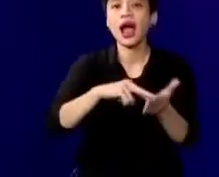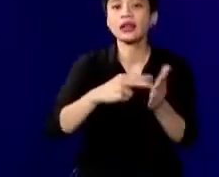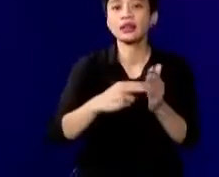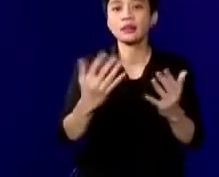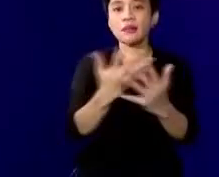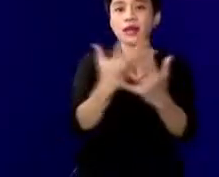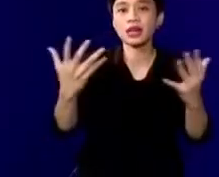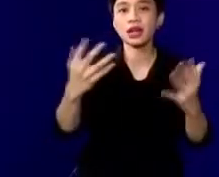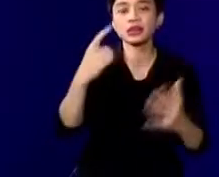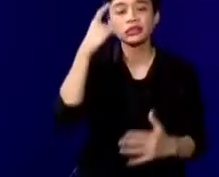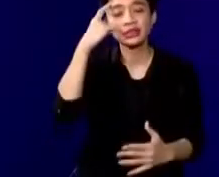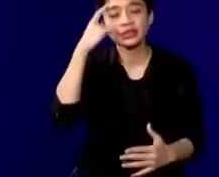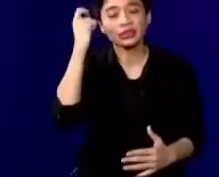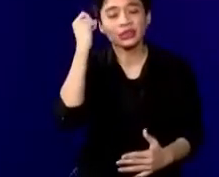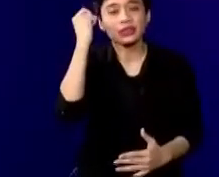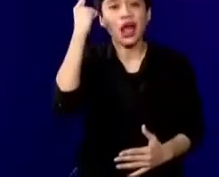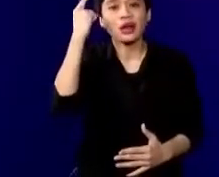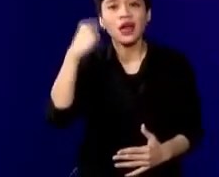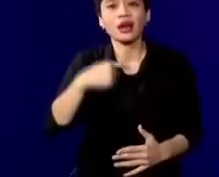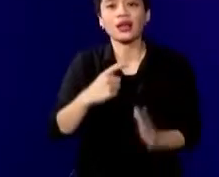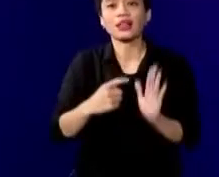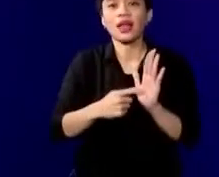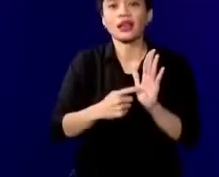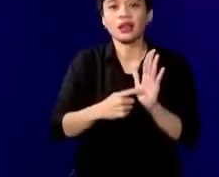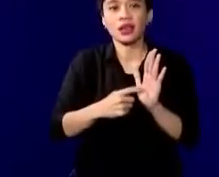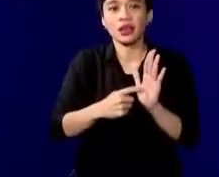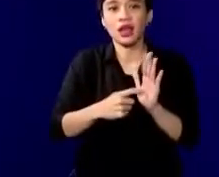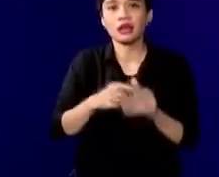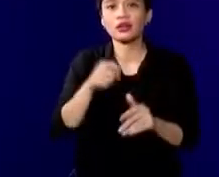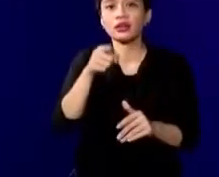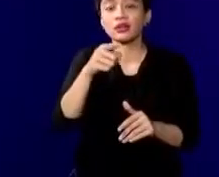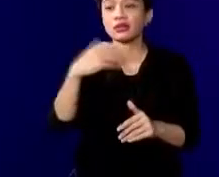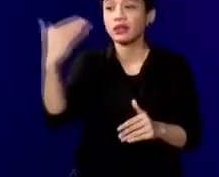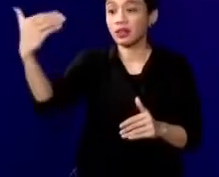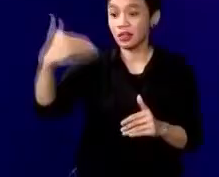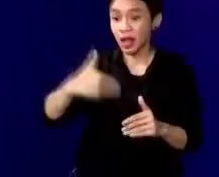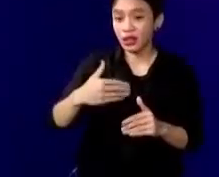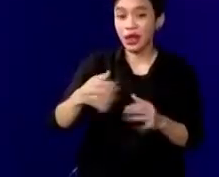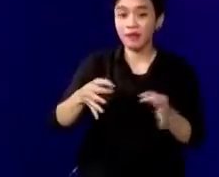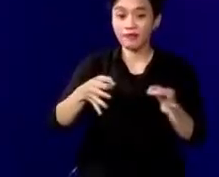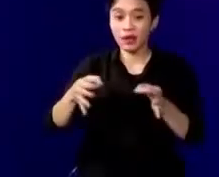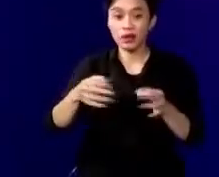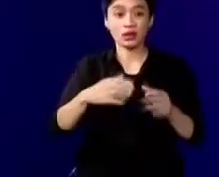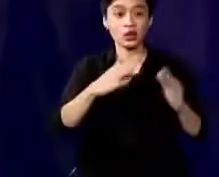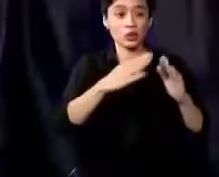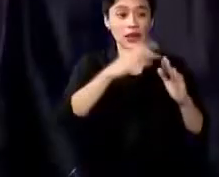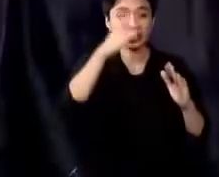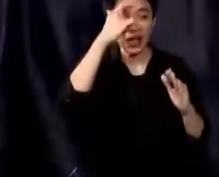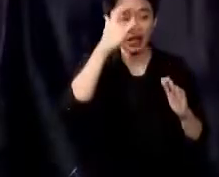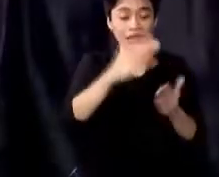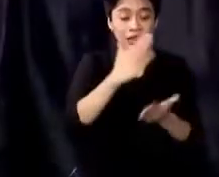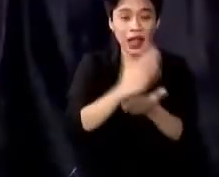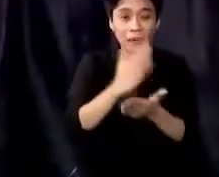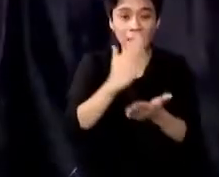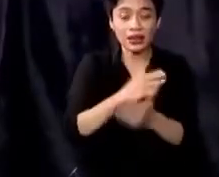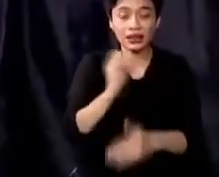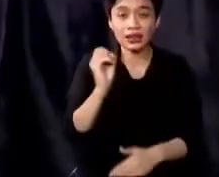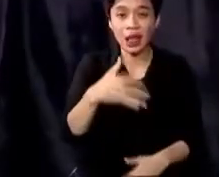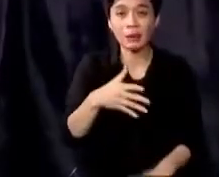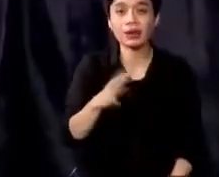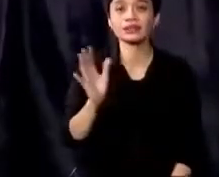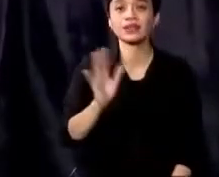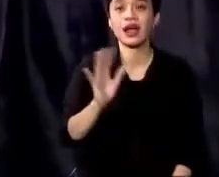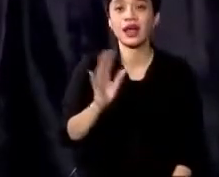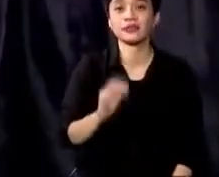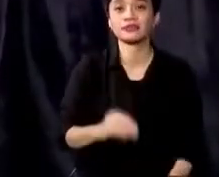gejara penyakitnya itu sangat penting jangan terlambat datang ke fasilitas kesehatan ya itu Pesan yang menarik